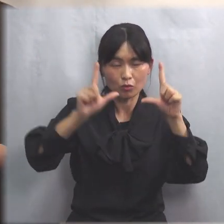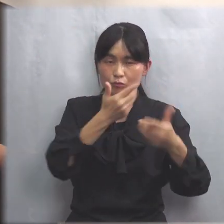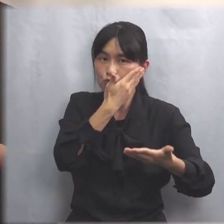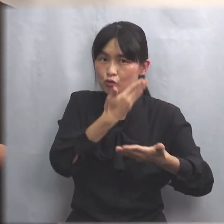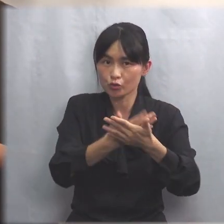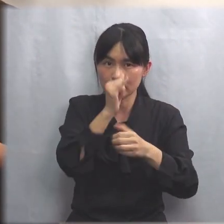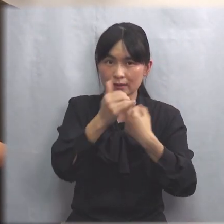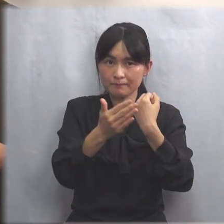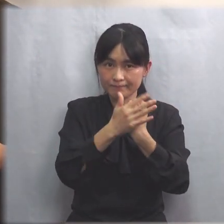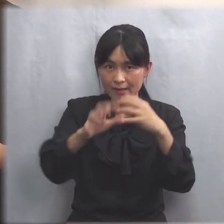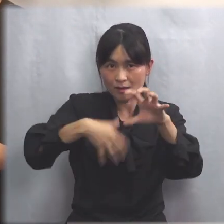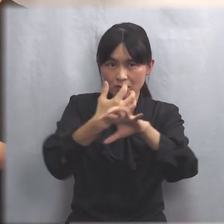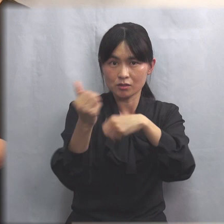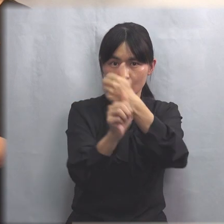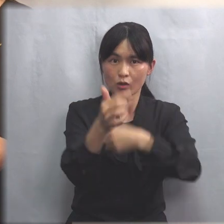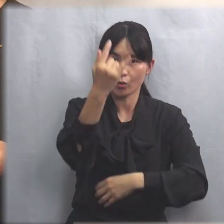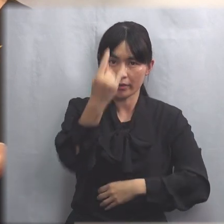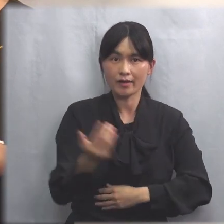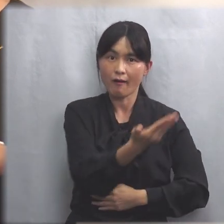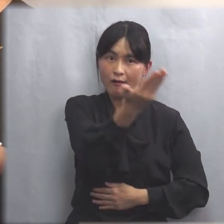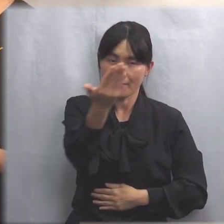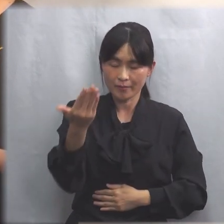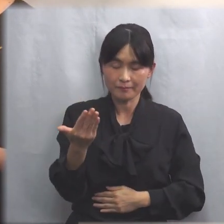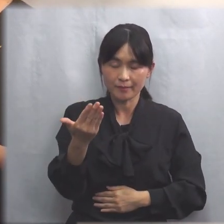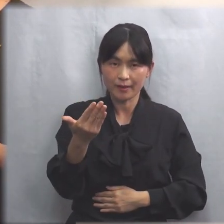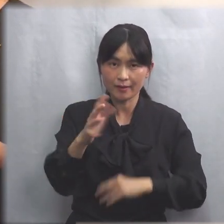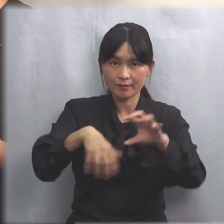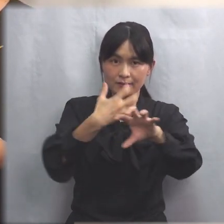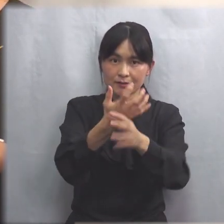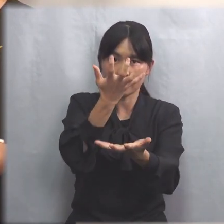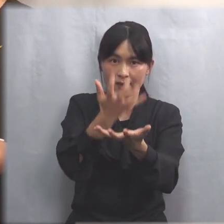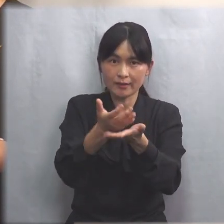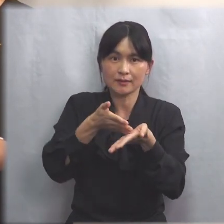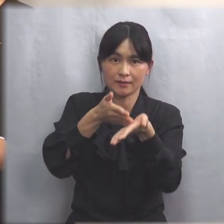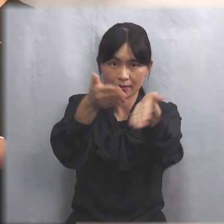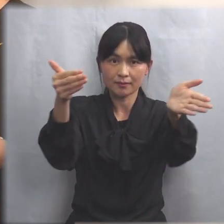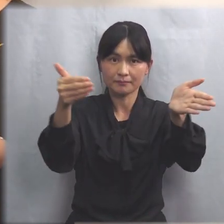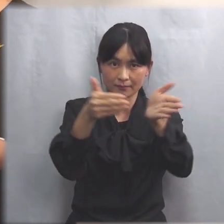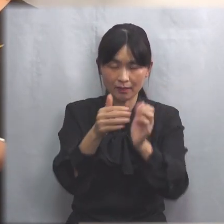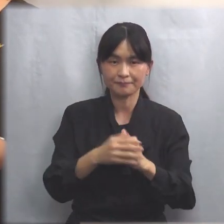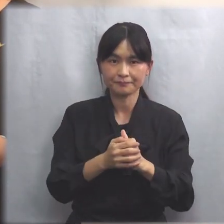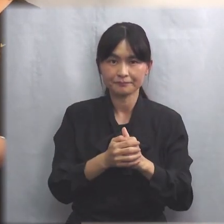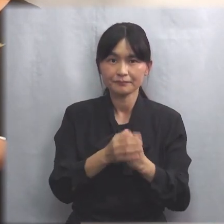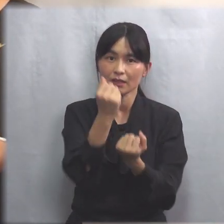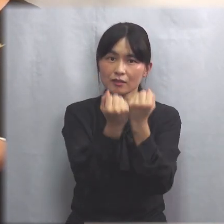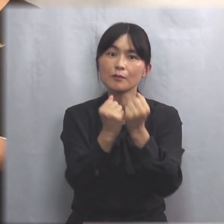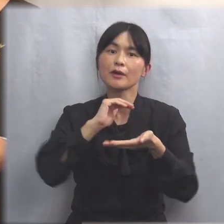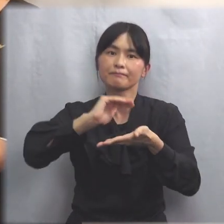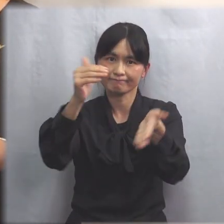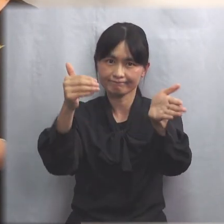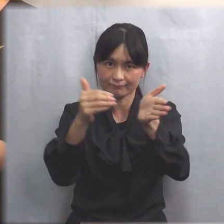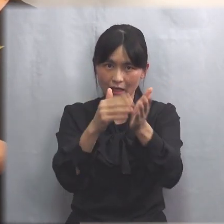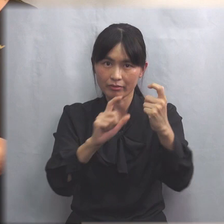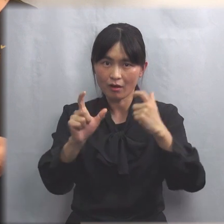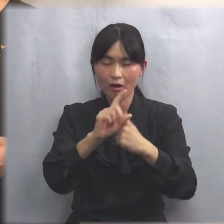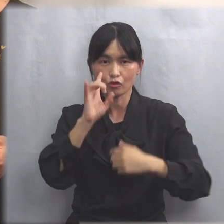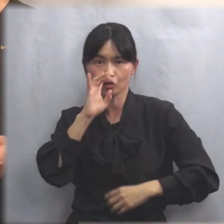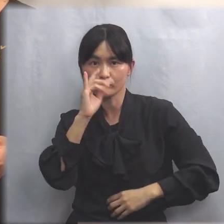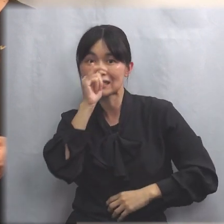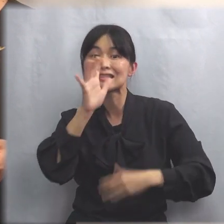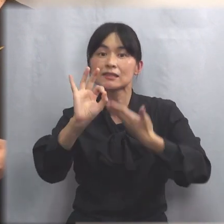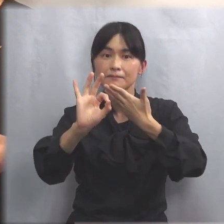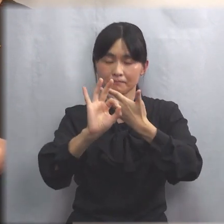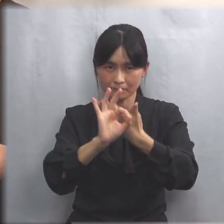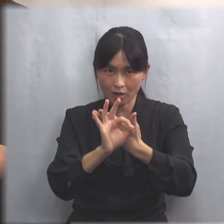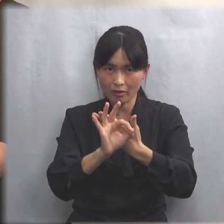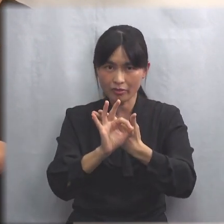입각해서 정의당 혁신위원회는 여러분 앞에 이 혁신안을 제안을 드렸습니다. 이렇게 설명은 드렸지만 훨씬 더 궁금하신 내용들이